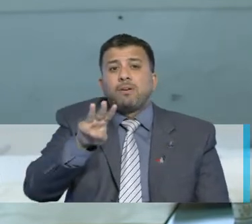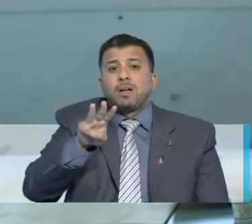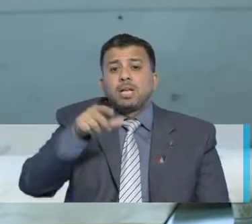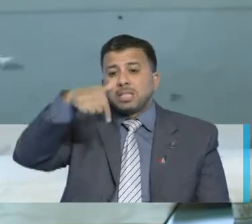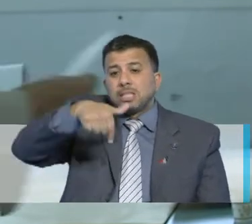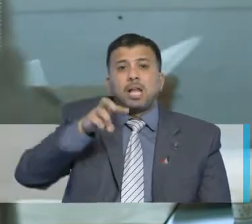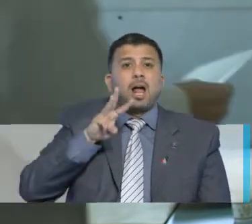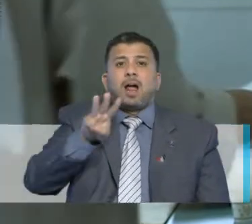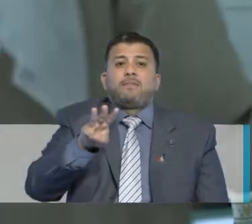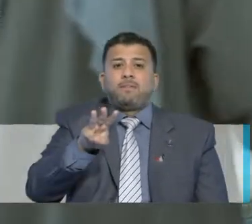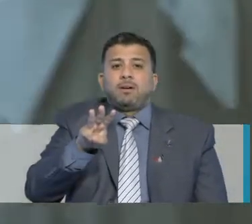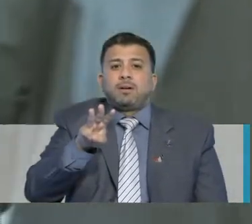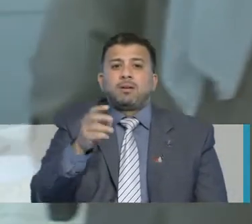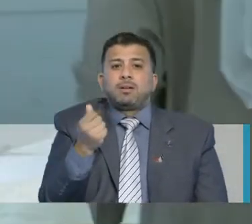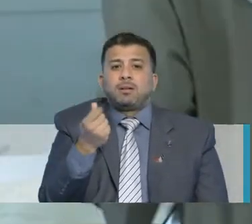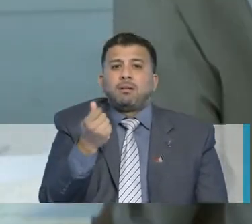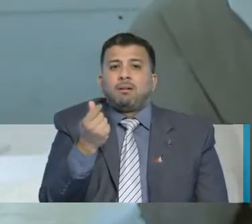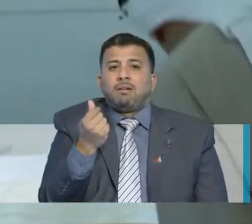6000 درهم، يصفالي